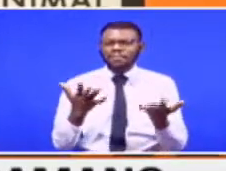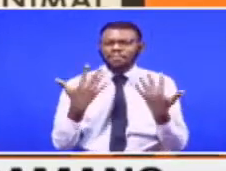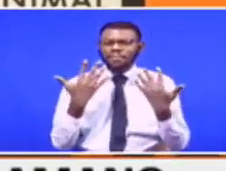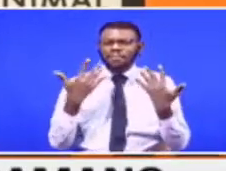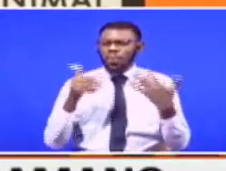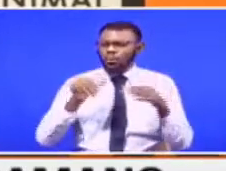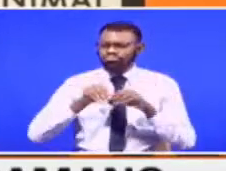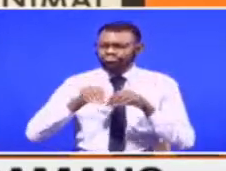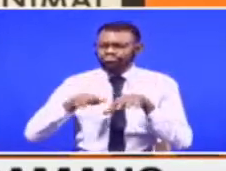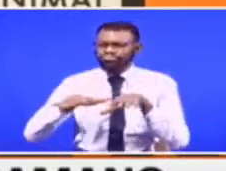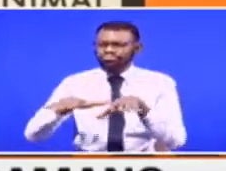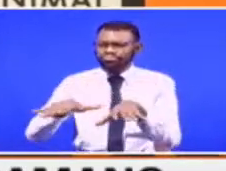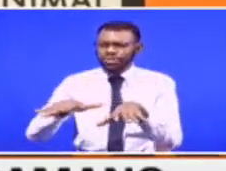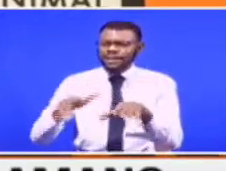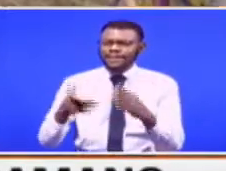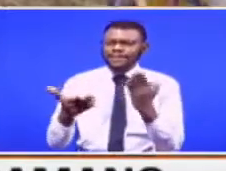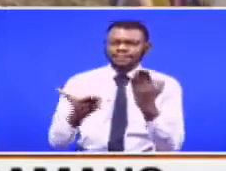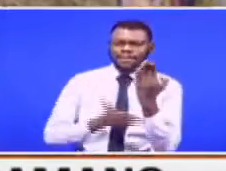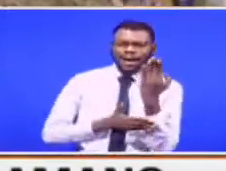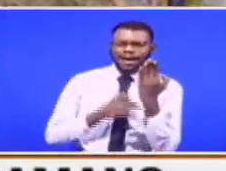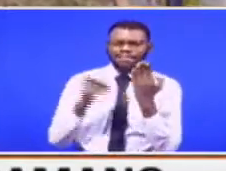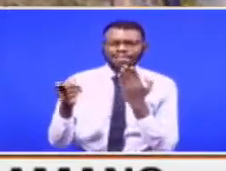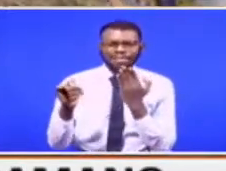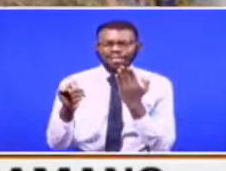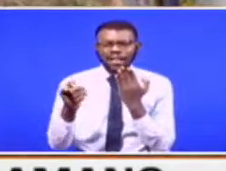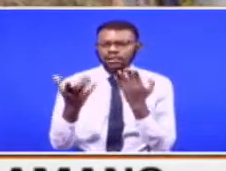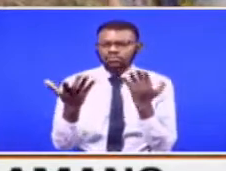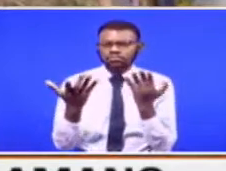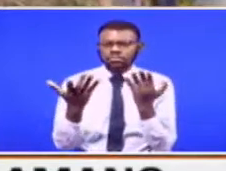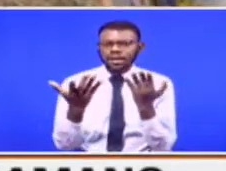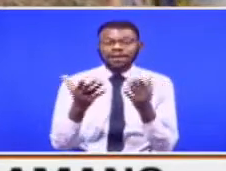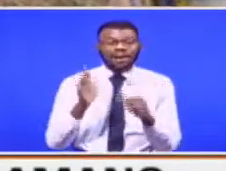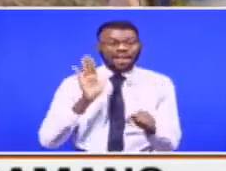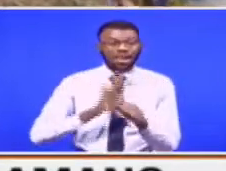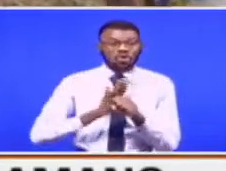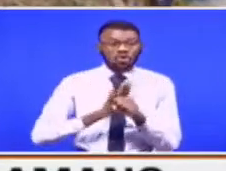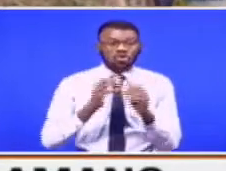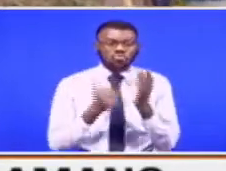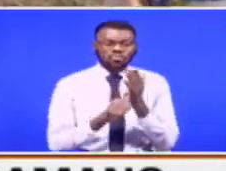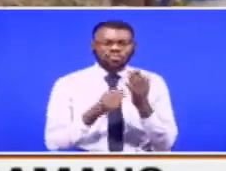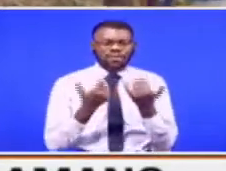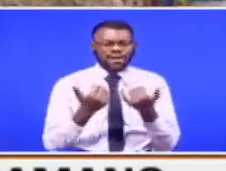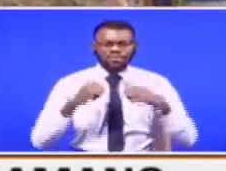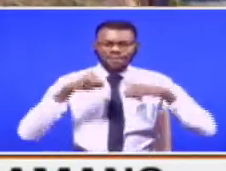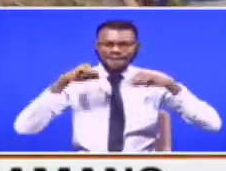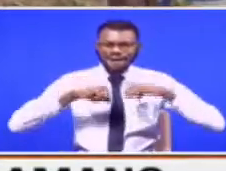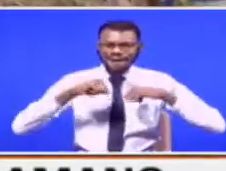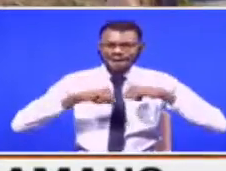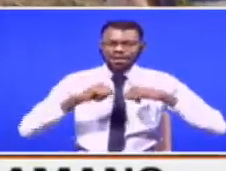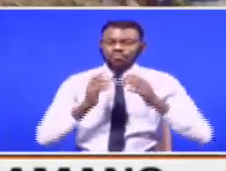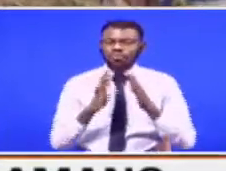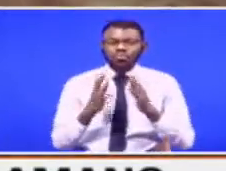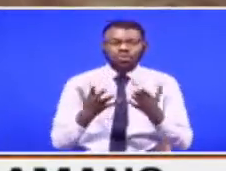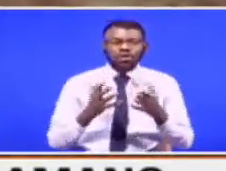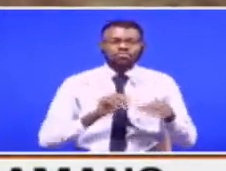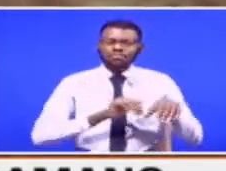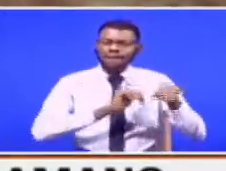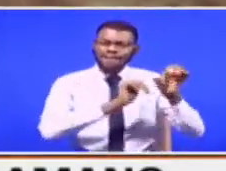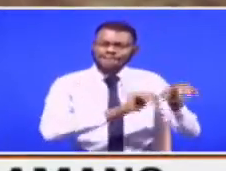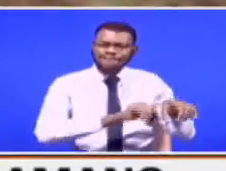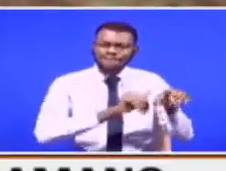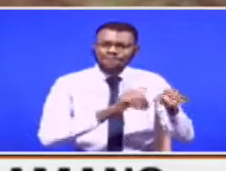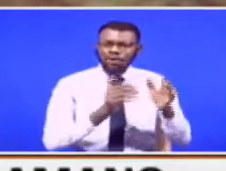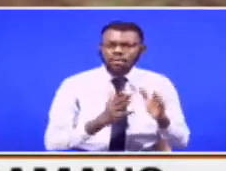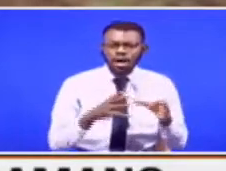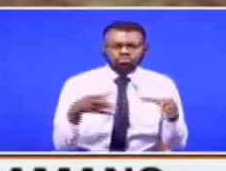for when you look at the cost of production. Washikadau wakipendekeza kuwe na makubaliano kwenye mkutano huo kuwa wakulima wa viwango vidogo